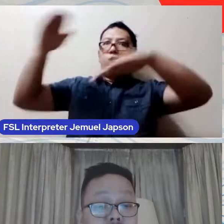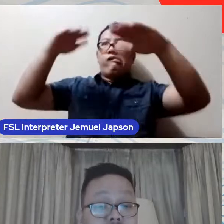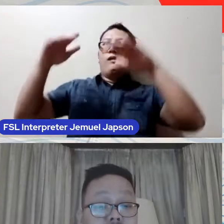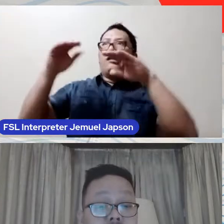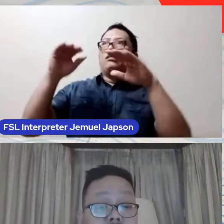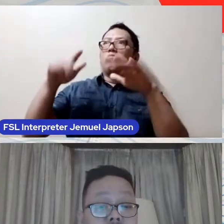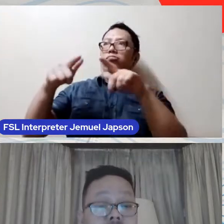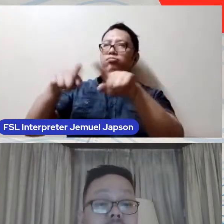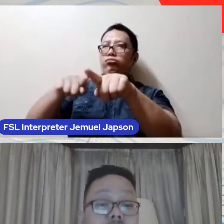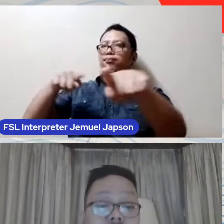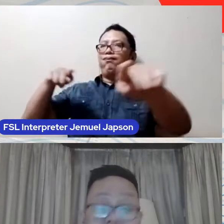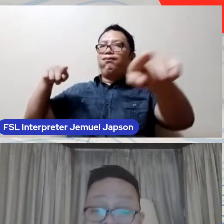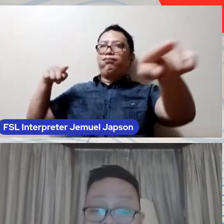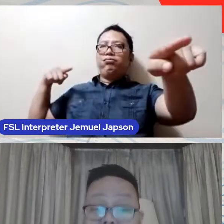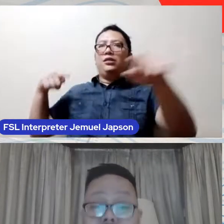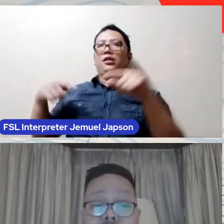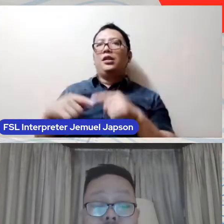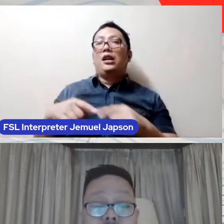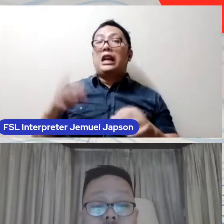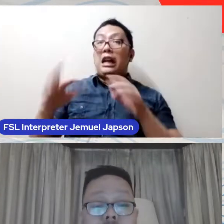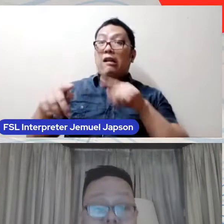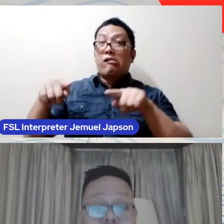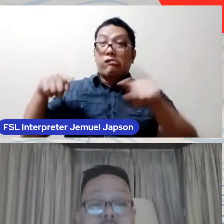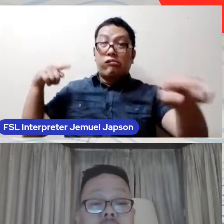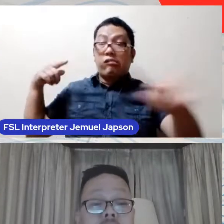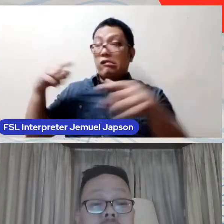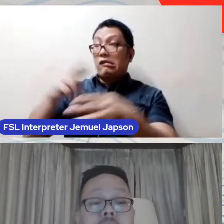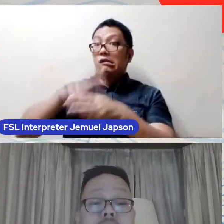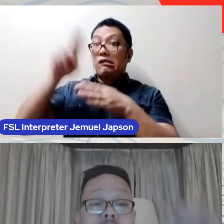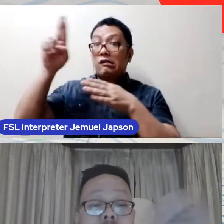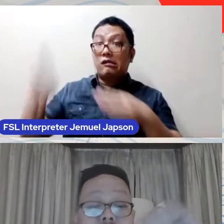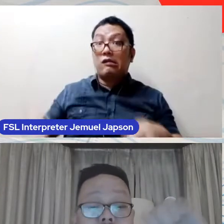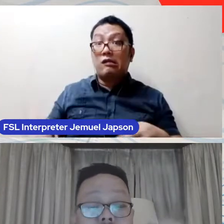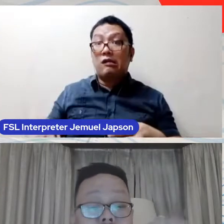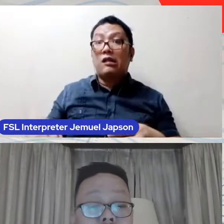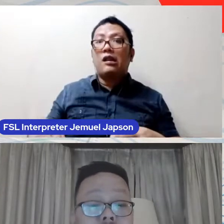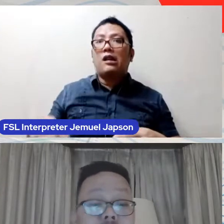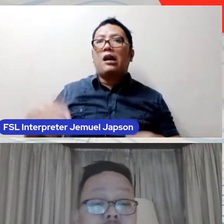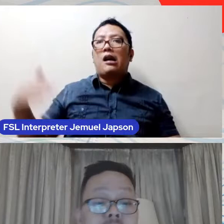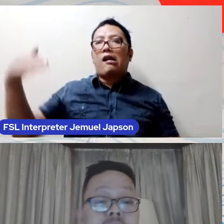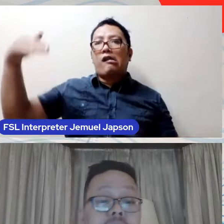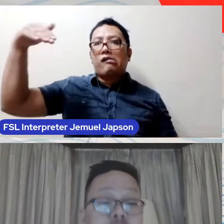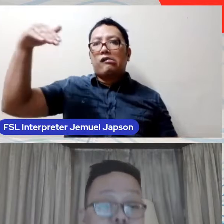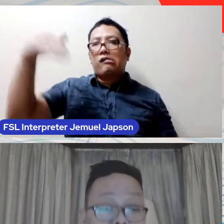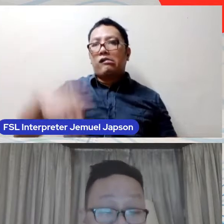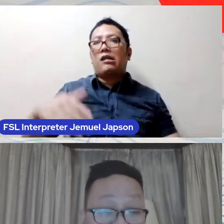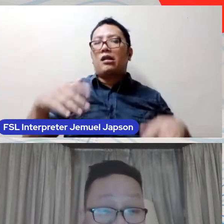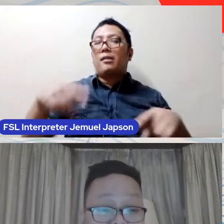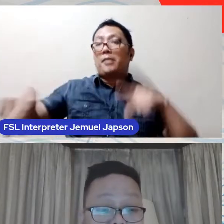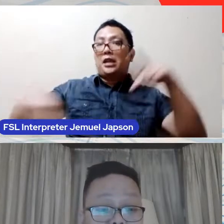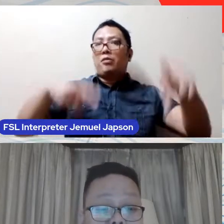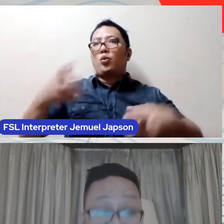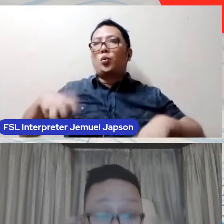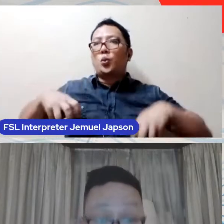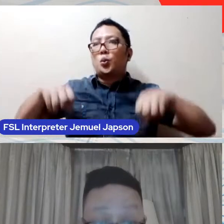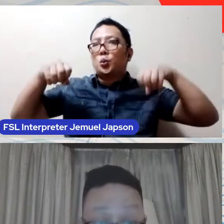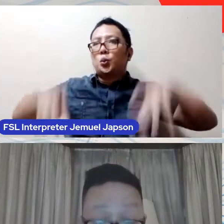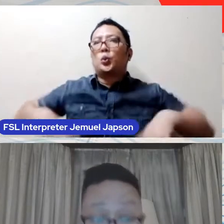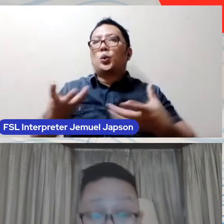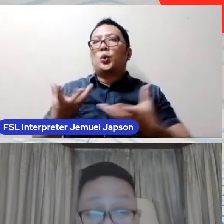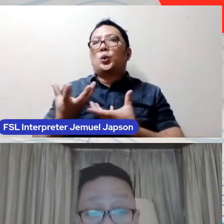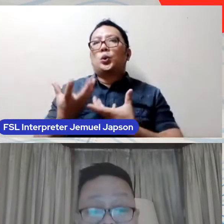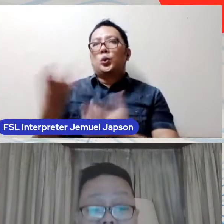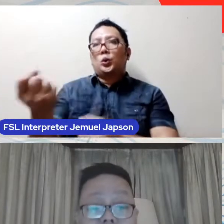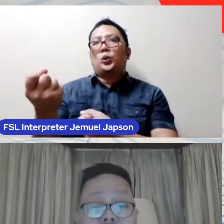sa resulta. At pag na-late ang resulta, maniwala ka, babagsak ang kredibilidad ng buong proseso. Kaya